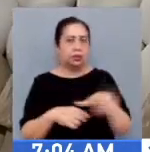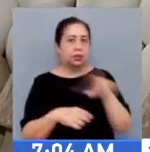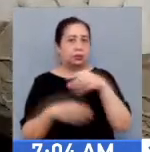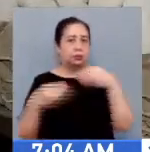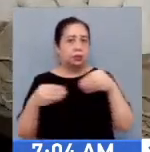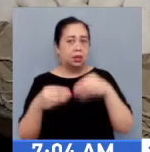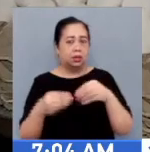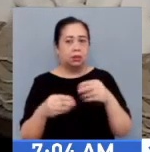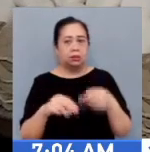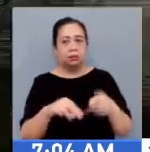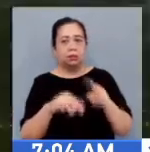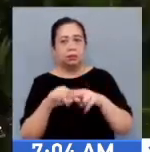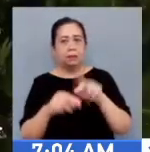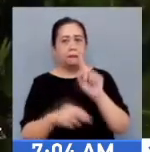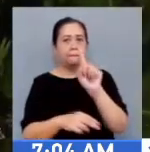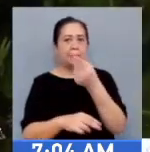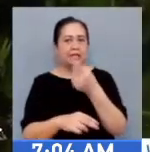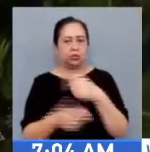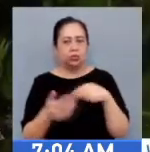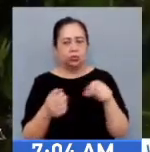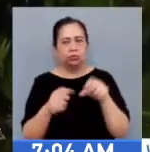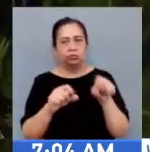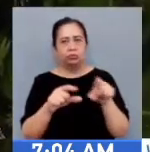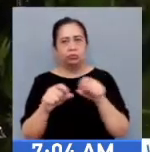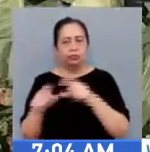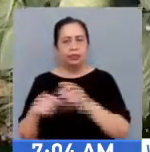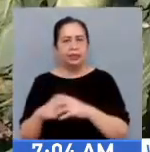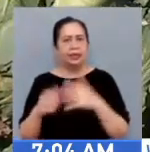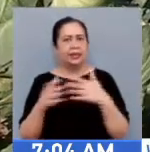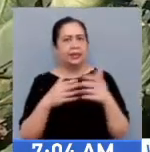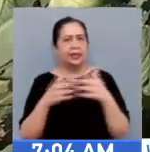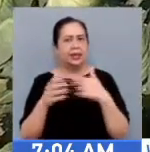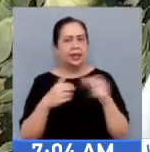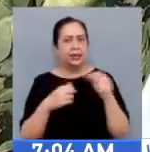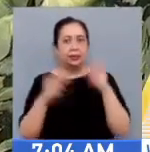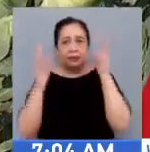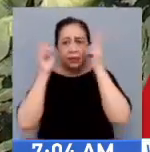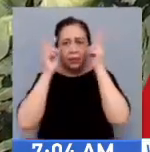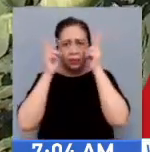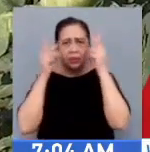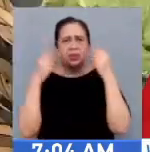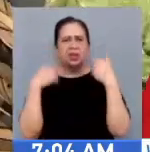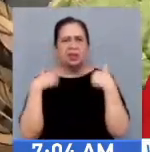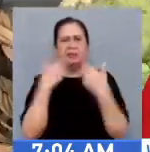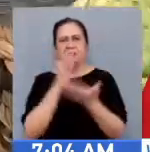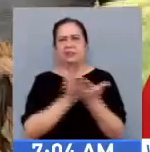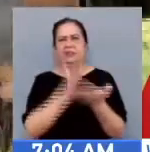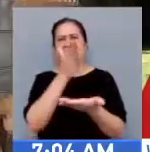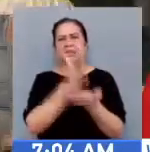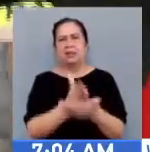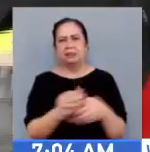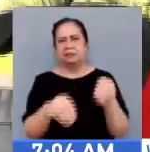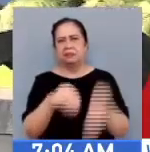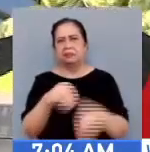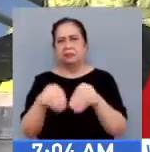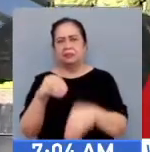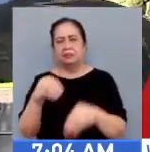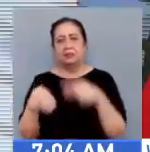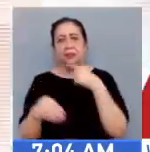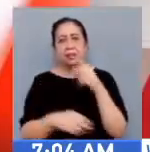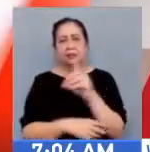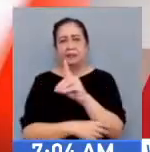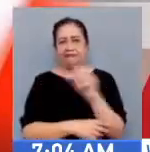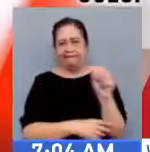na ng piso ang bentahan. Kahit daw sa mga magugulay, may mga tumigil na sa pagtatanim, sabi ng Department of